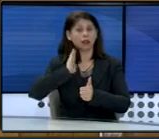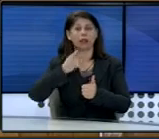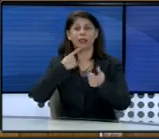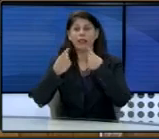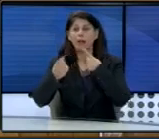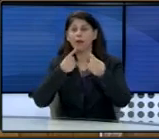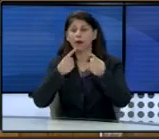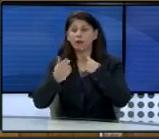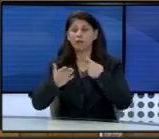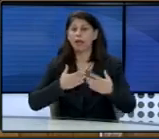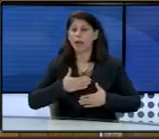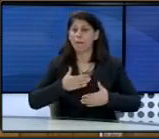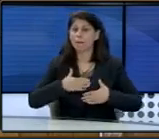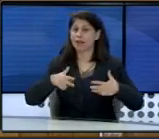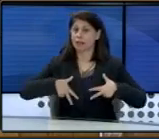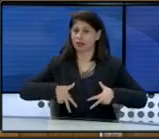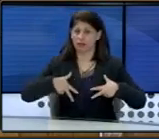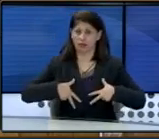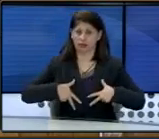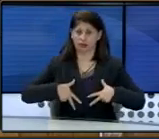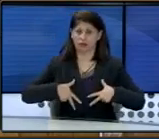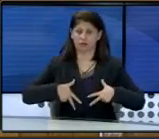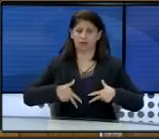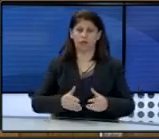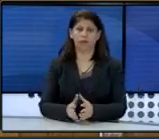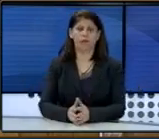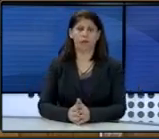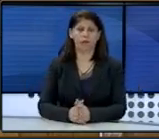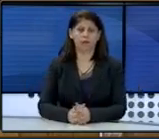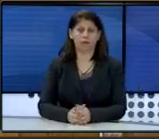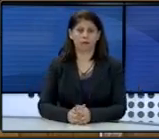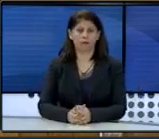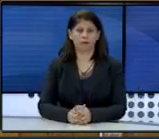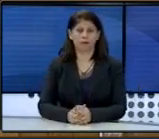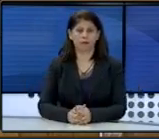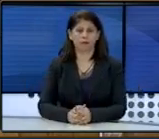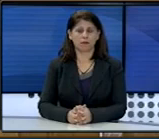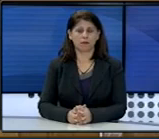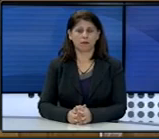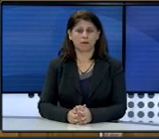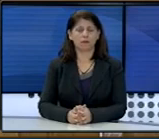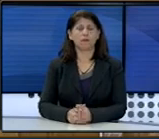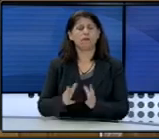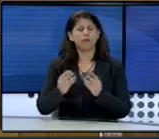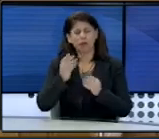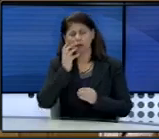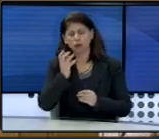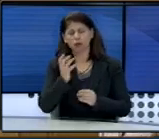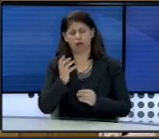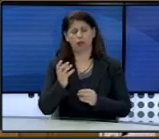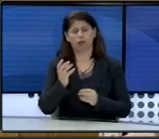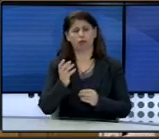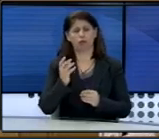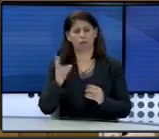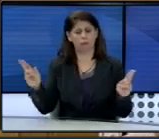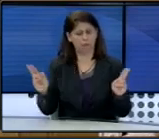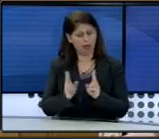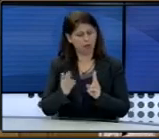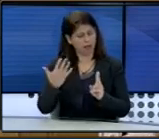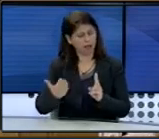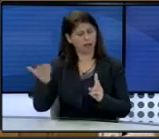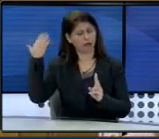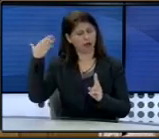διαπραγματευτήκαμε εμείς ως κυβέρνηση. Παρόλους τους πολύ σοβαρούς δημοσιονομικούς περιορισμούς που είχαμε τότε και